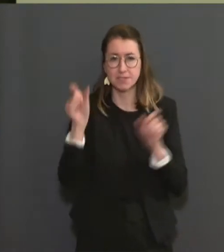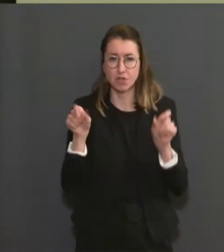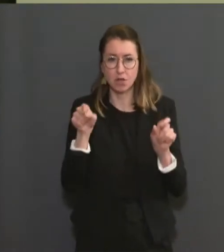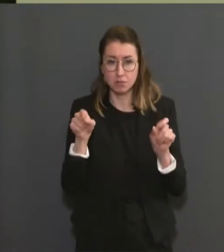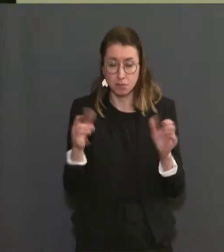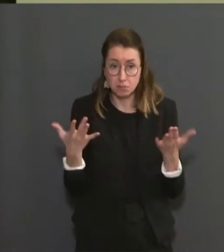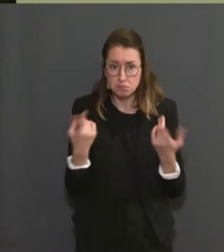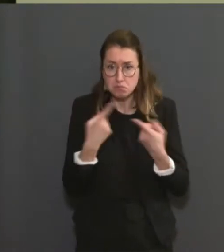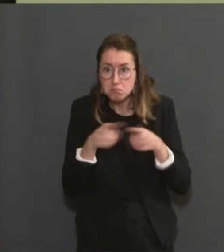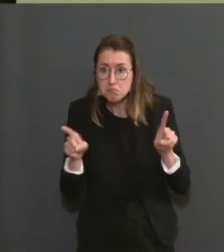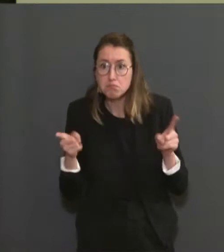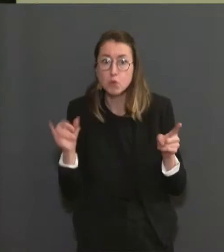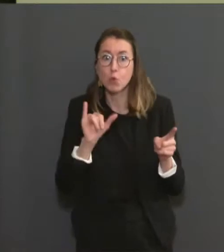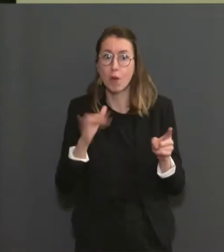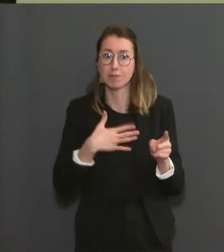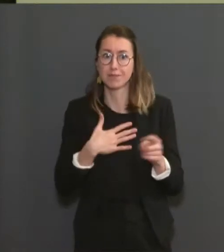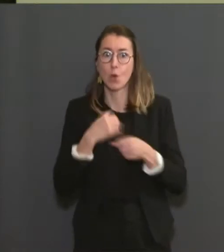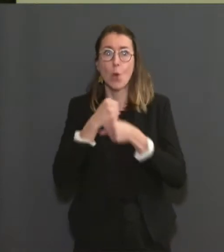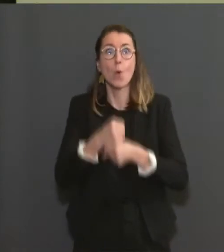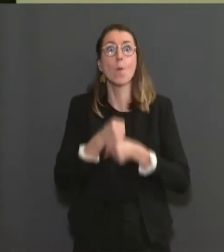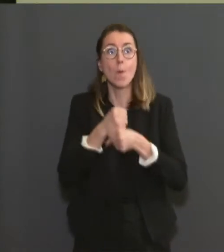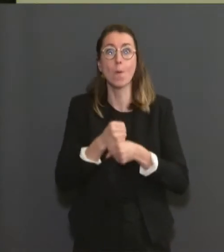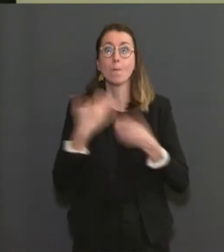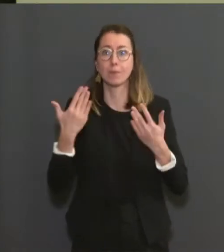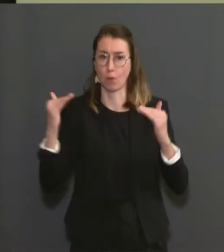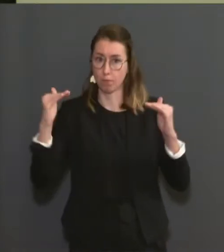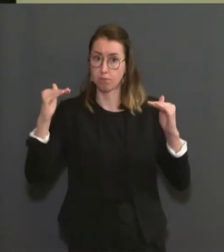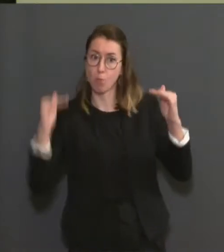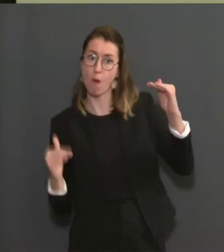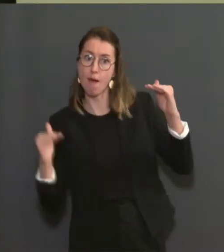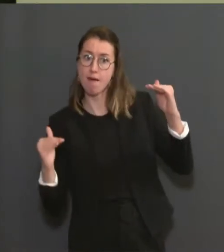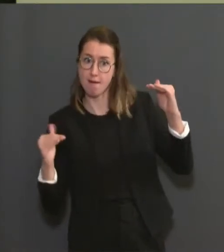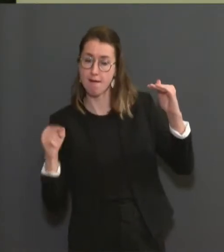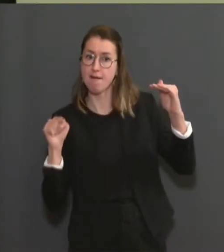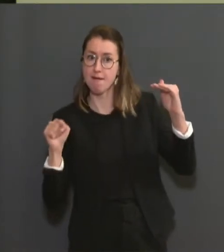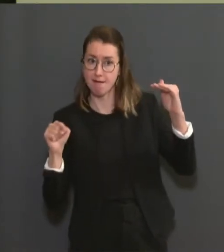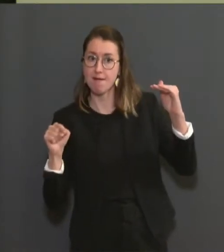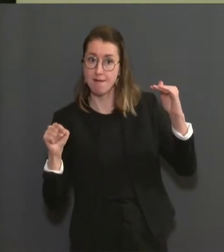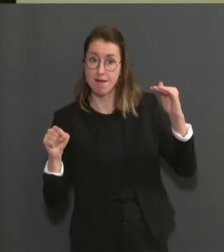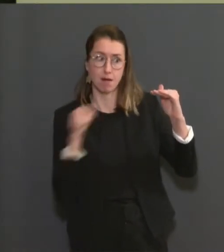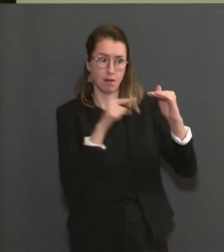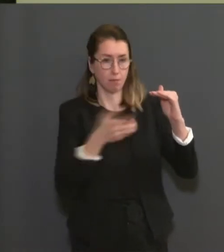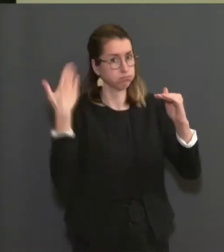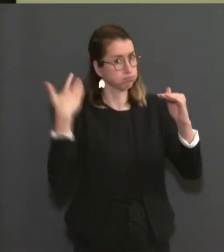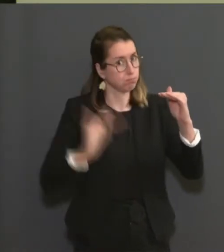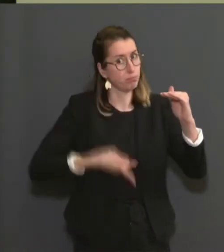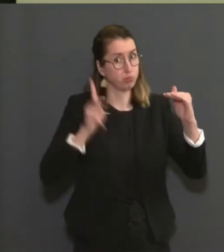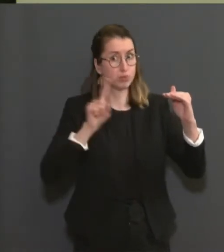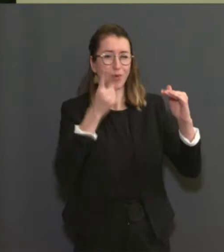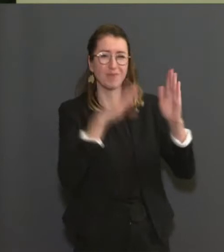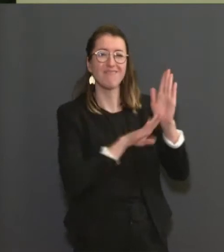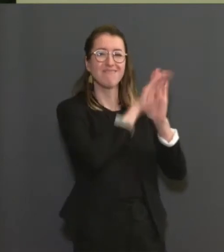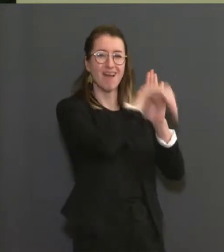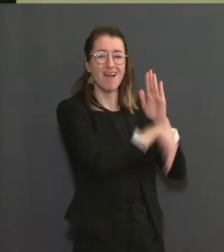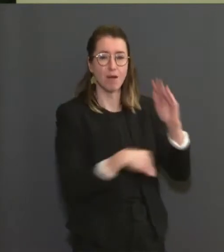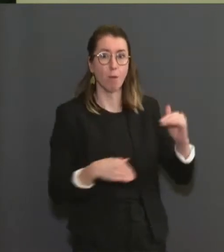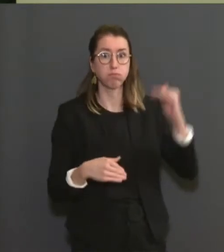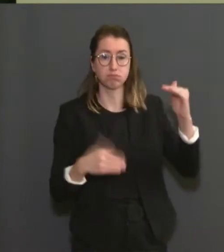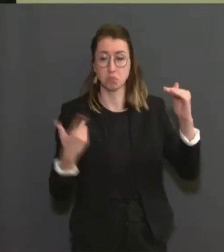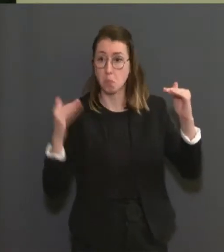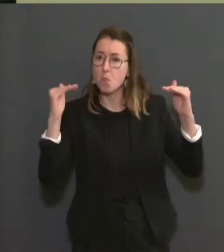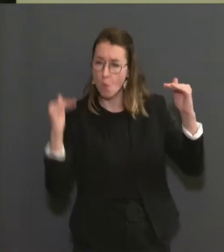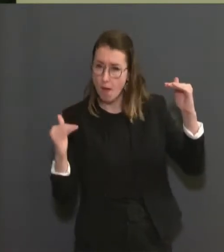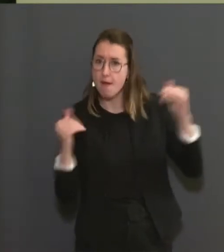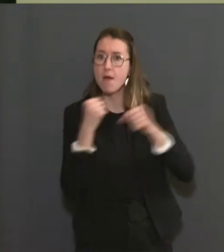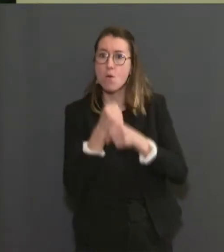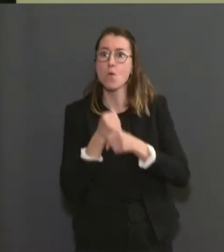moins représentées dans les hospitalisations que lors de la première vague. Au point de vue de l'âge, on peut dire